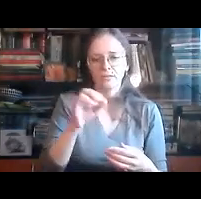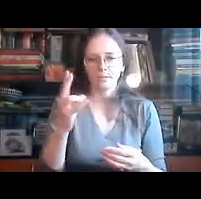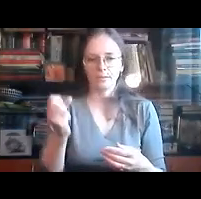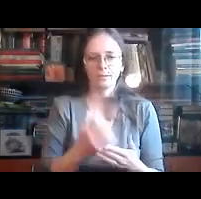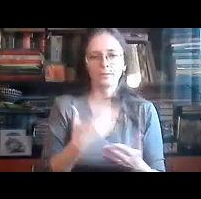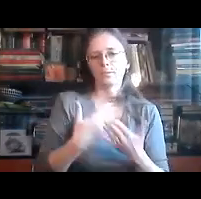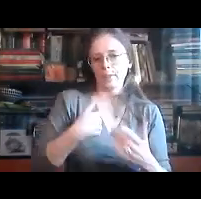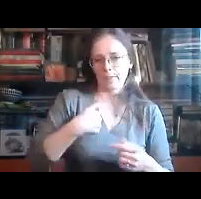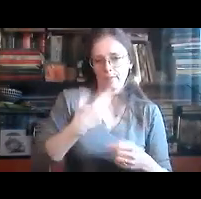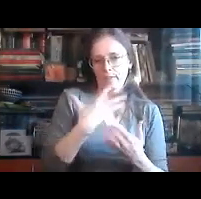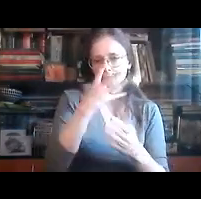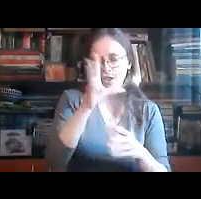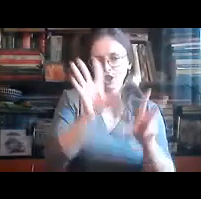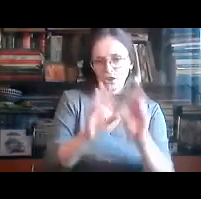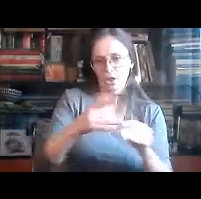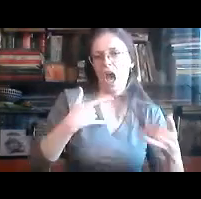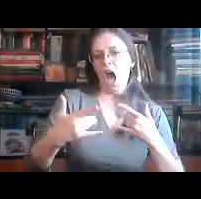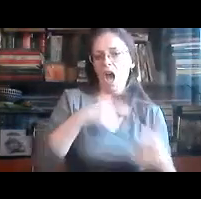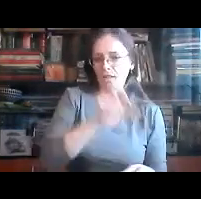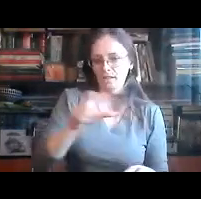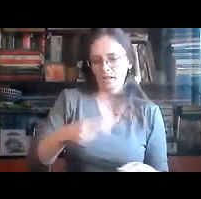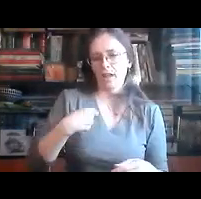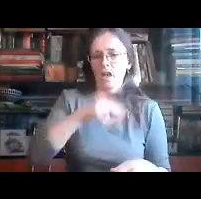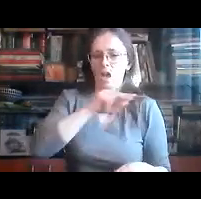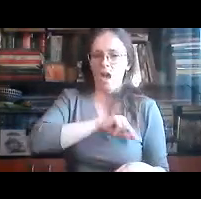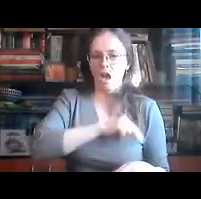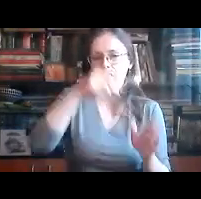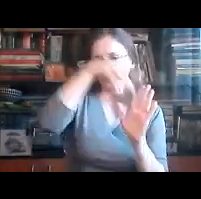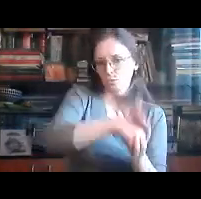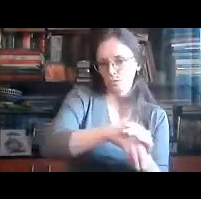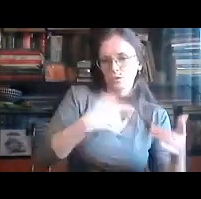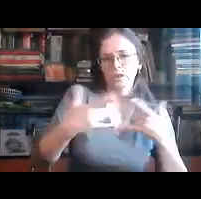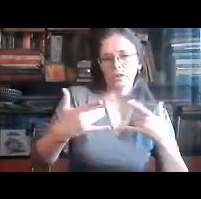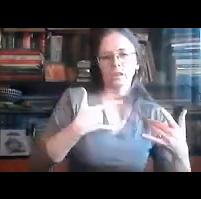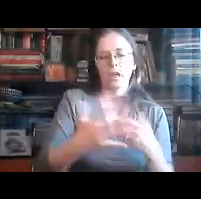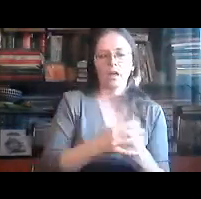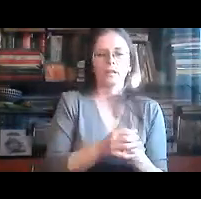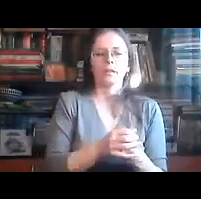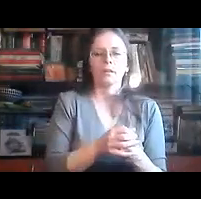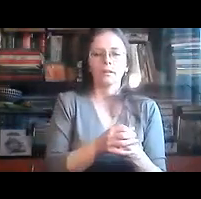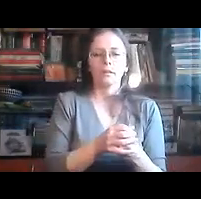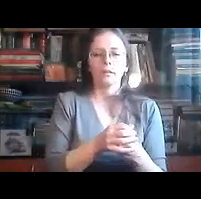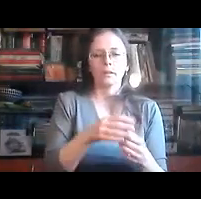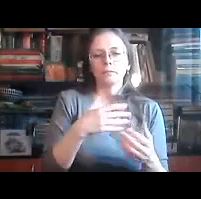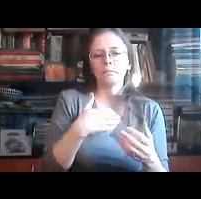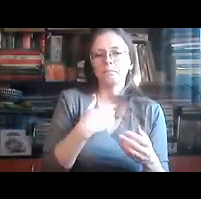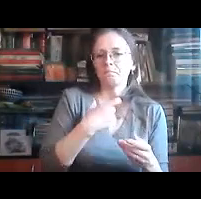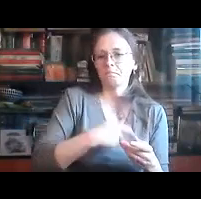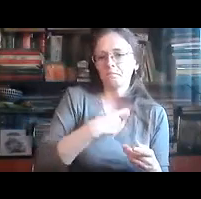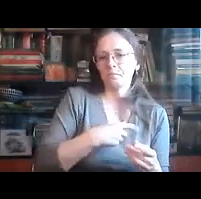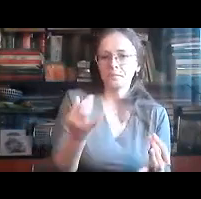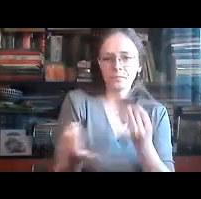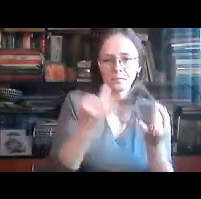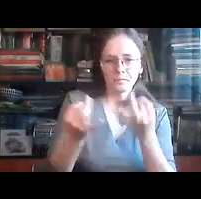которая работает и с телом, и с голосом, это очень, ну, не знаю,